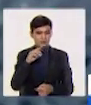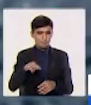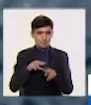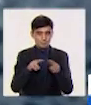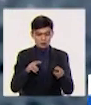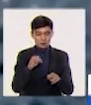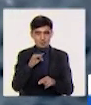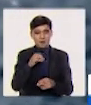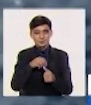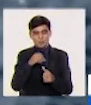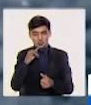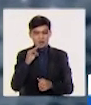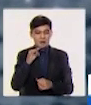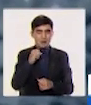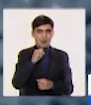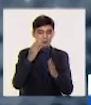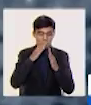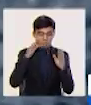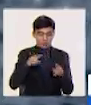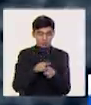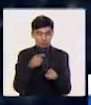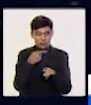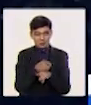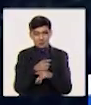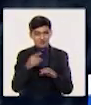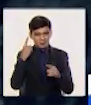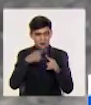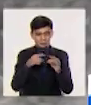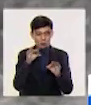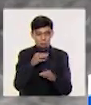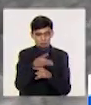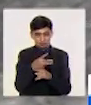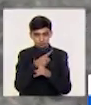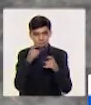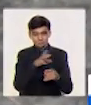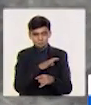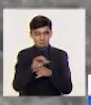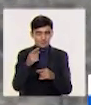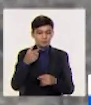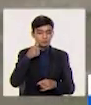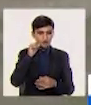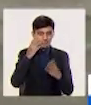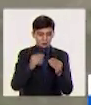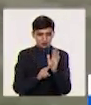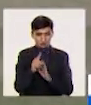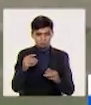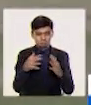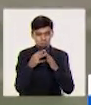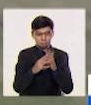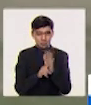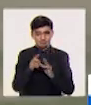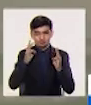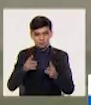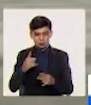Артынша Азербайджан тарапы да армян әскери техникаларын жойып жатқан бейнежазбаны таратты. Кешелі бері екі ел жағынан қаза тапқандар мен